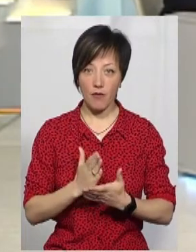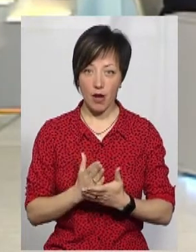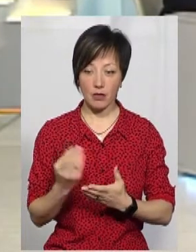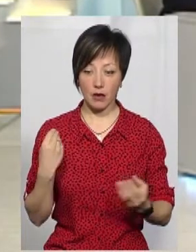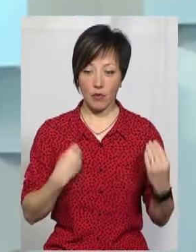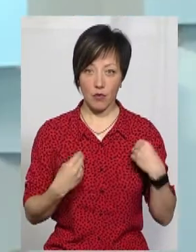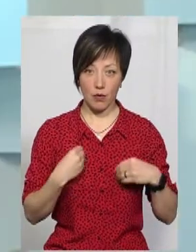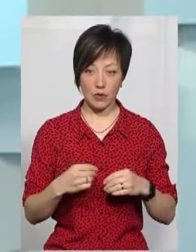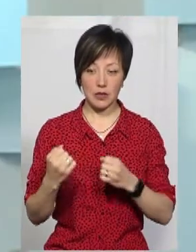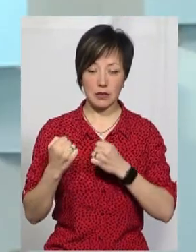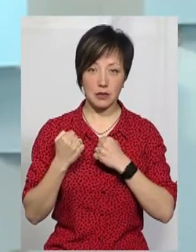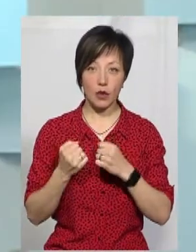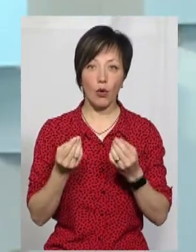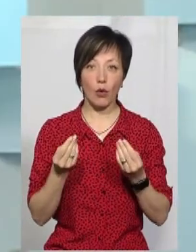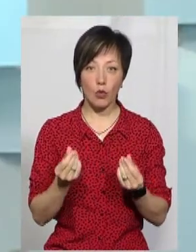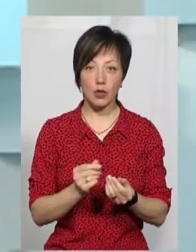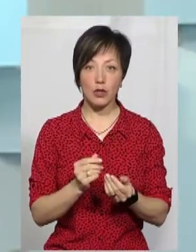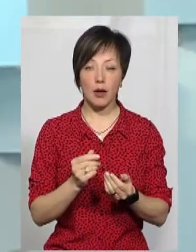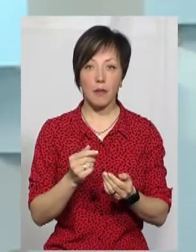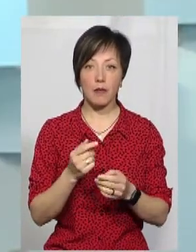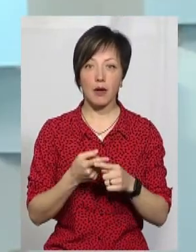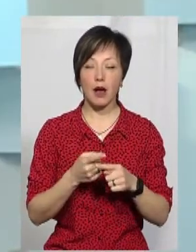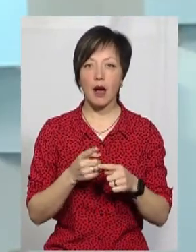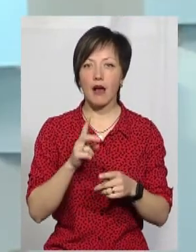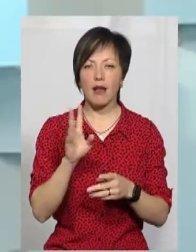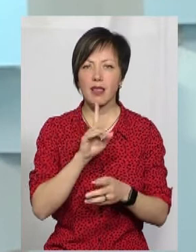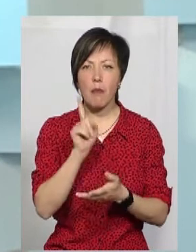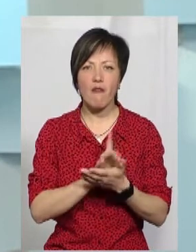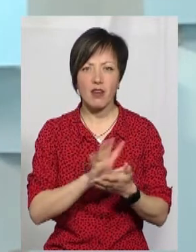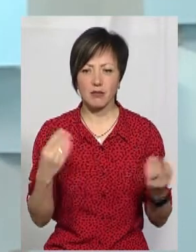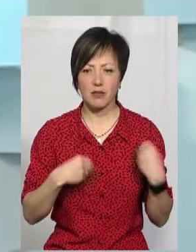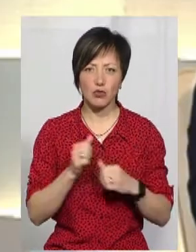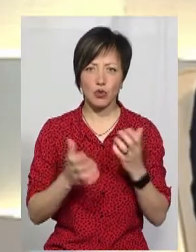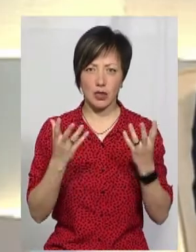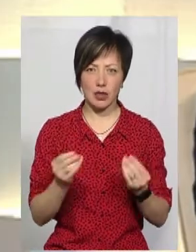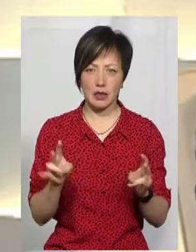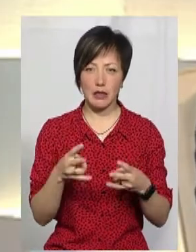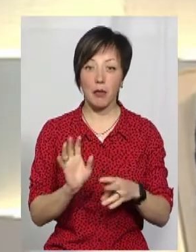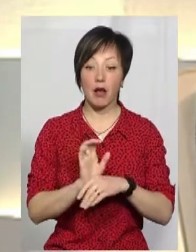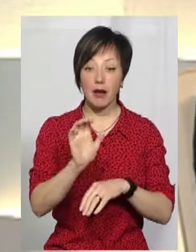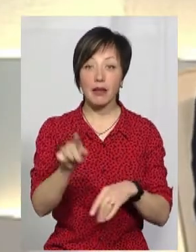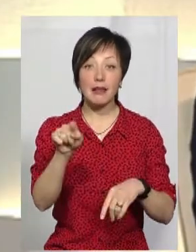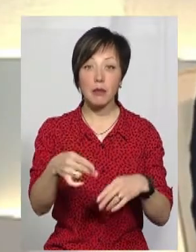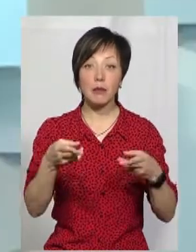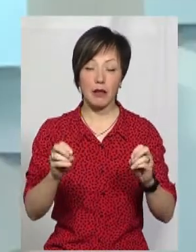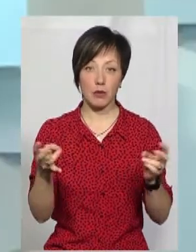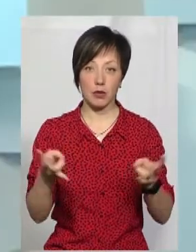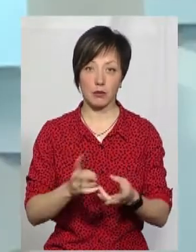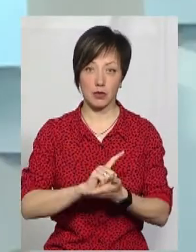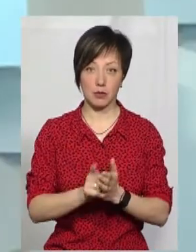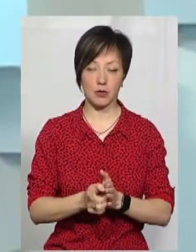керуванні. Тому що це є ті кошти, які ми маємо зберегти, ми розуміємо цю ситуацію, але ми цим працюємо. І спрямувати їх туди, куди де воно є потрібно.